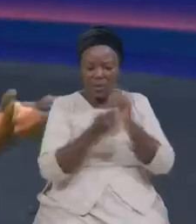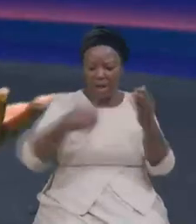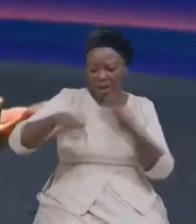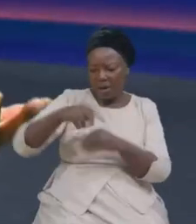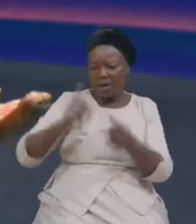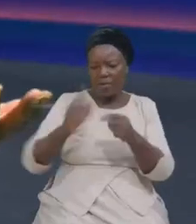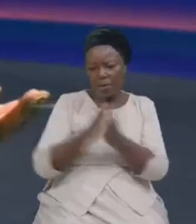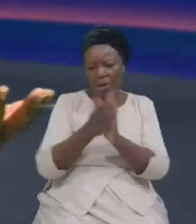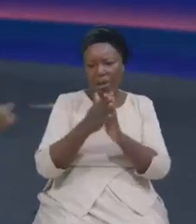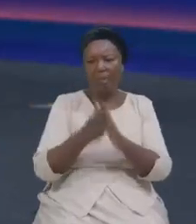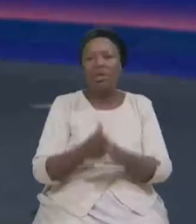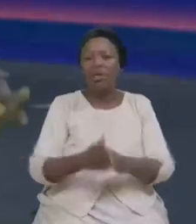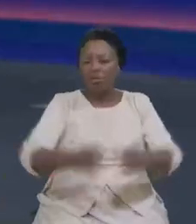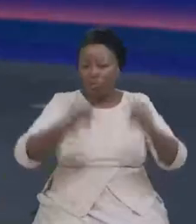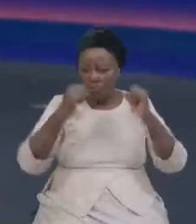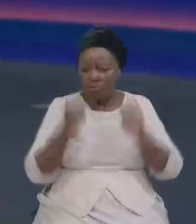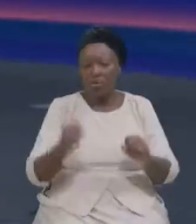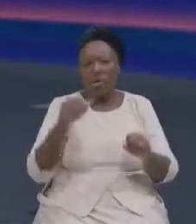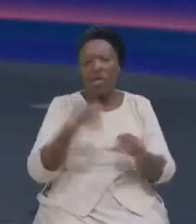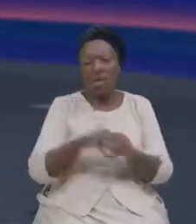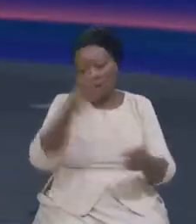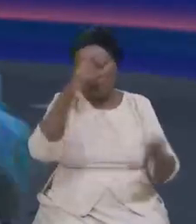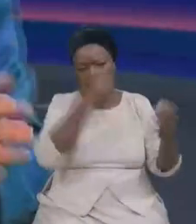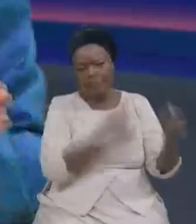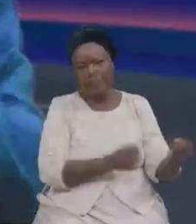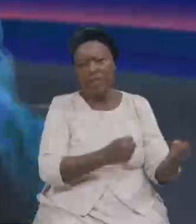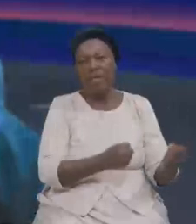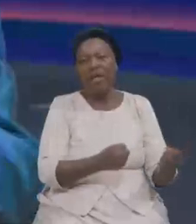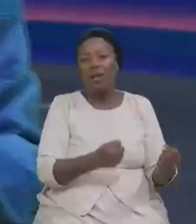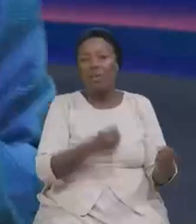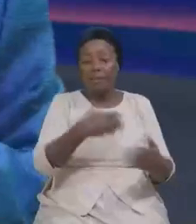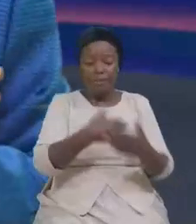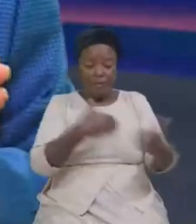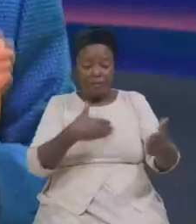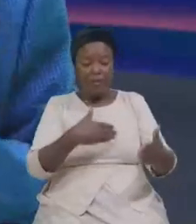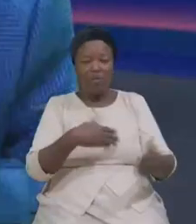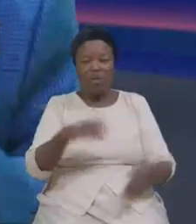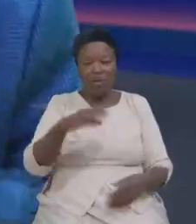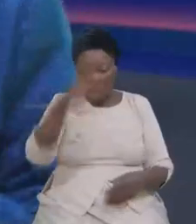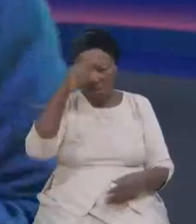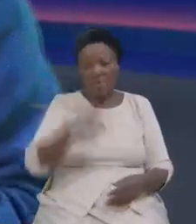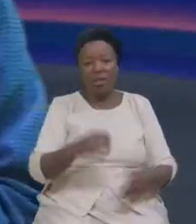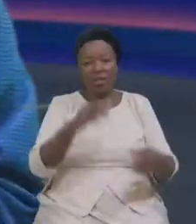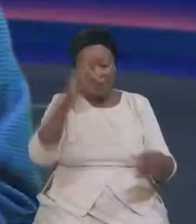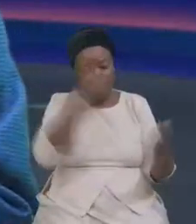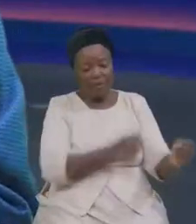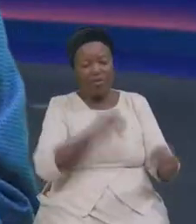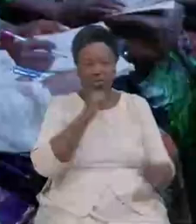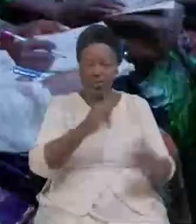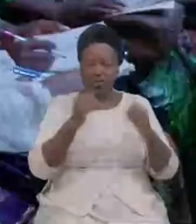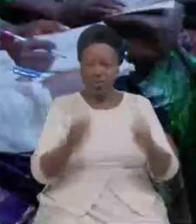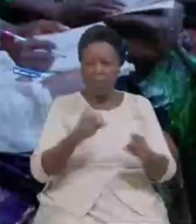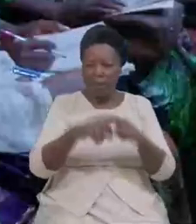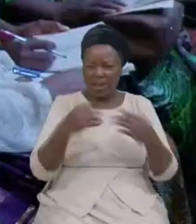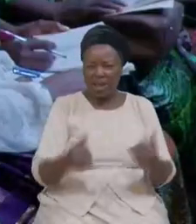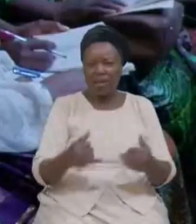forte. Peut-être pas le passé. Notre foi n'était pas aussi forte. Quelque chose arrive à ta foi ce soir. Et